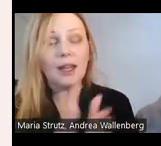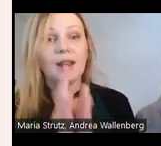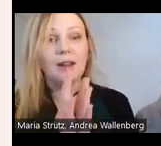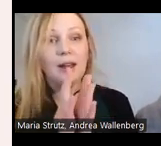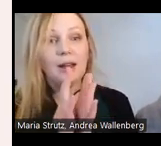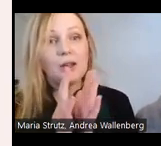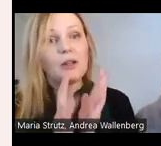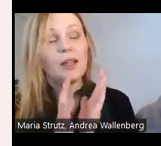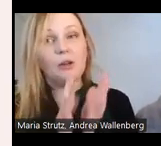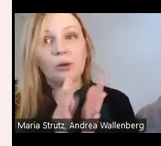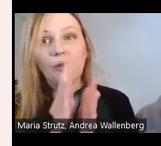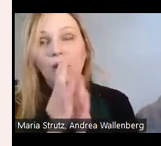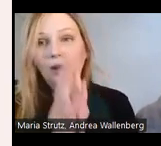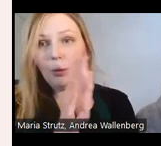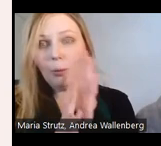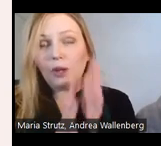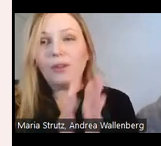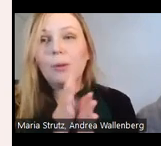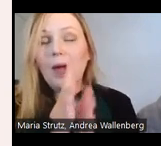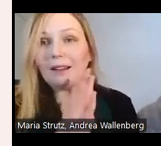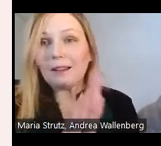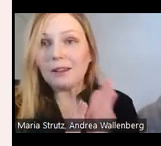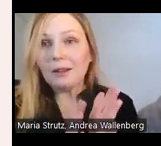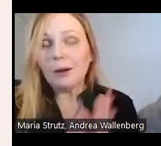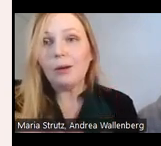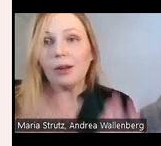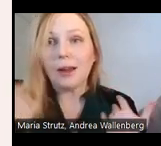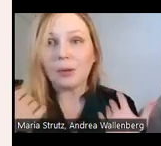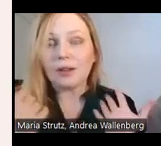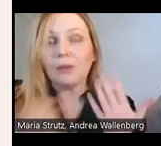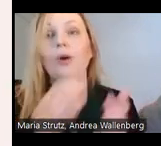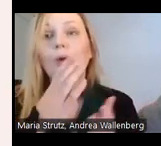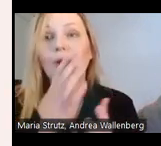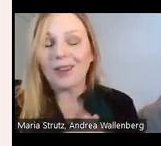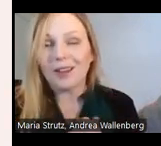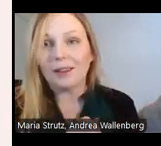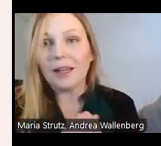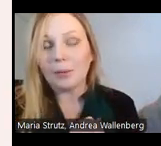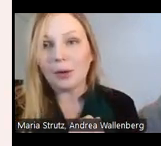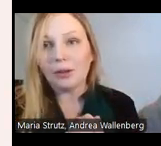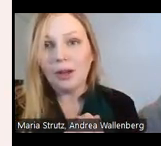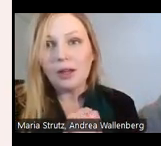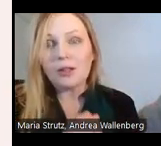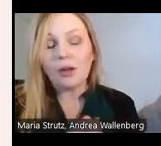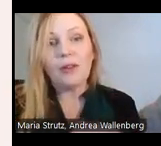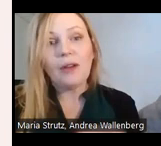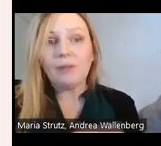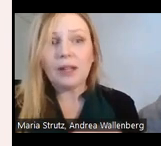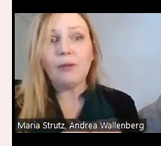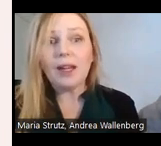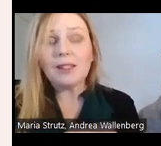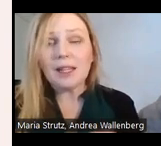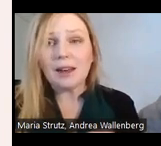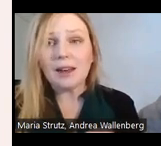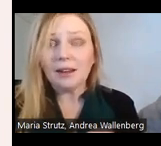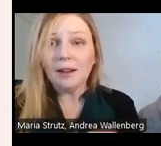om vi har tecken så ligger ju de kvar. Det blir både ett visuellt och ett auditivt och ett taktil input. Så jag får